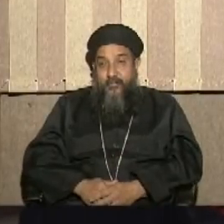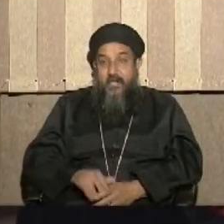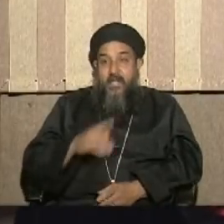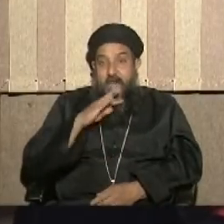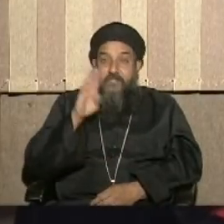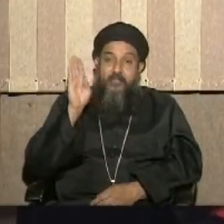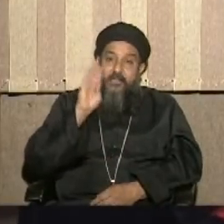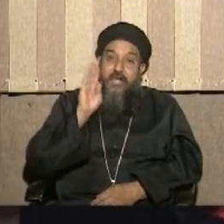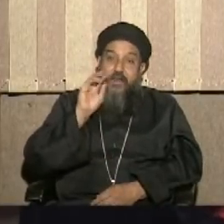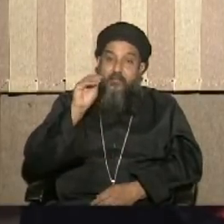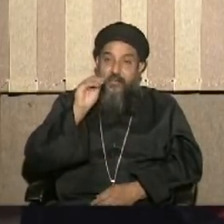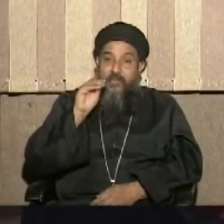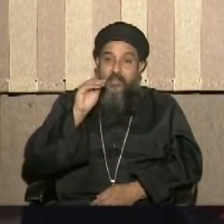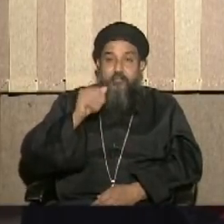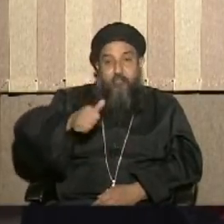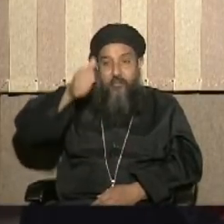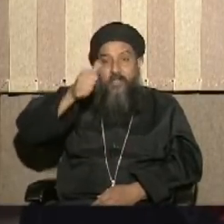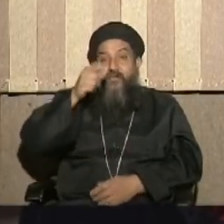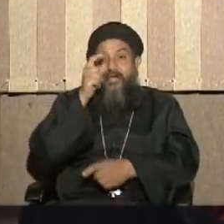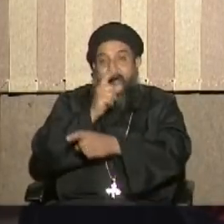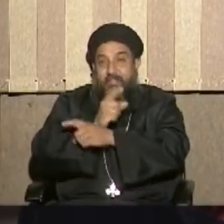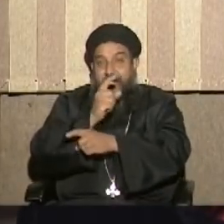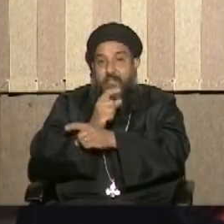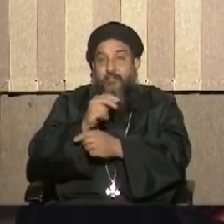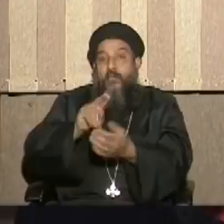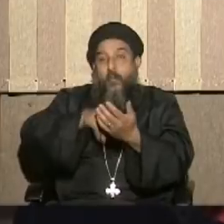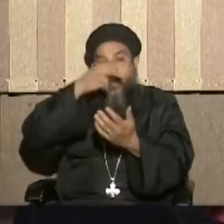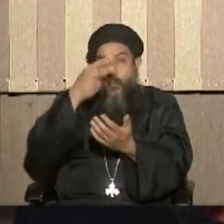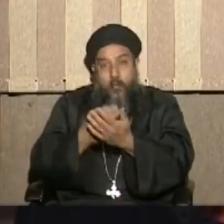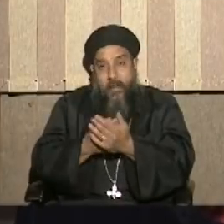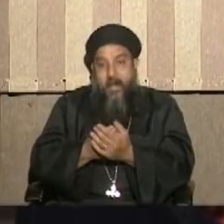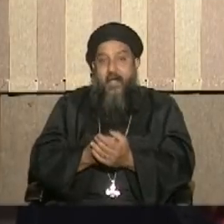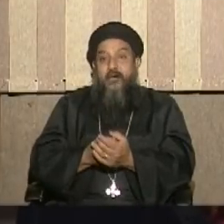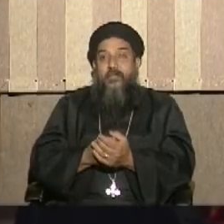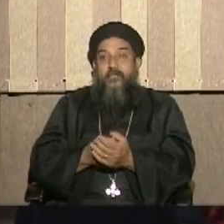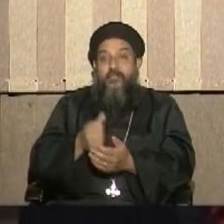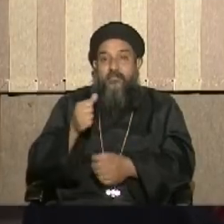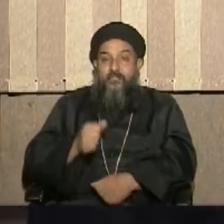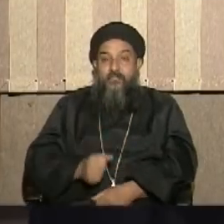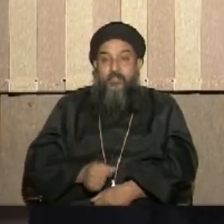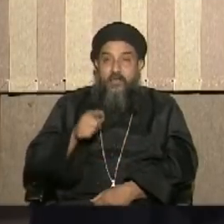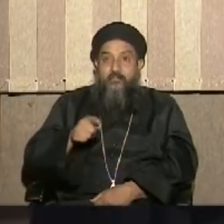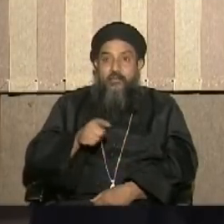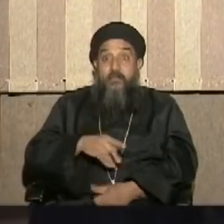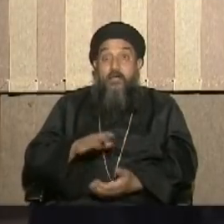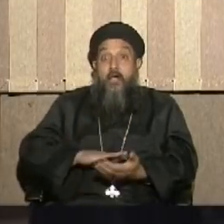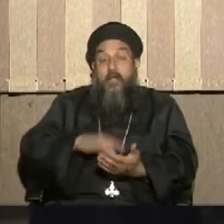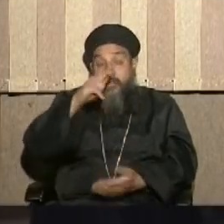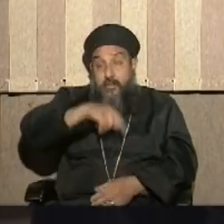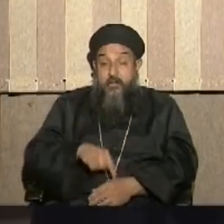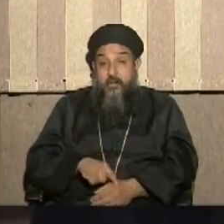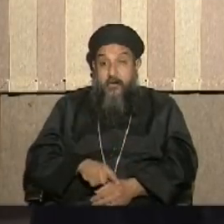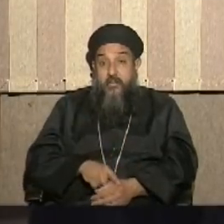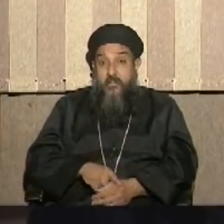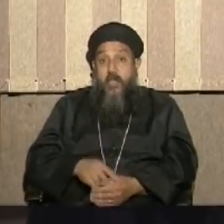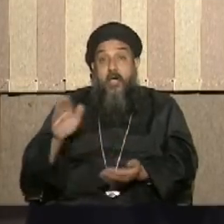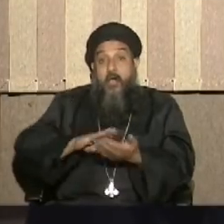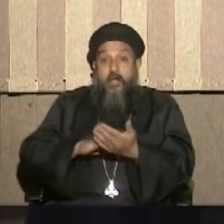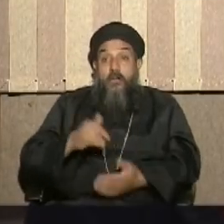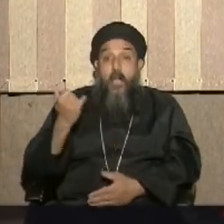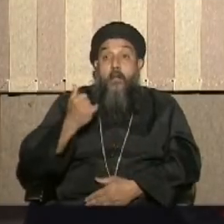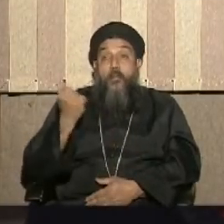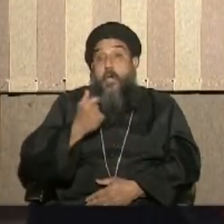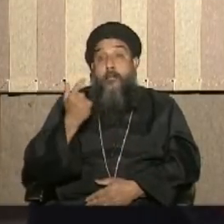أنا لسه كنت بتكلم مع سوديسوس عن دورك في هدم الأفكار الوثنية. كمان في خطر تاني ما يقلش عن